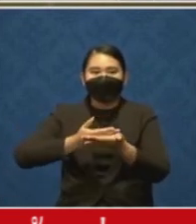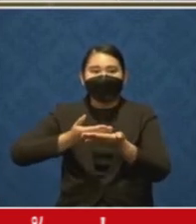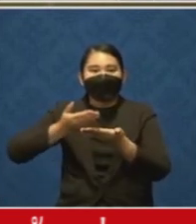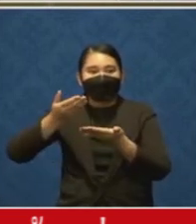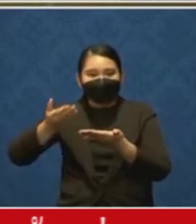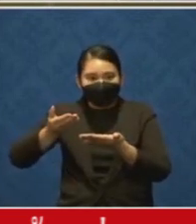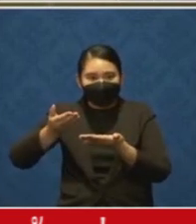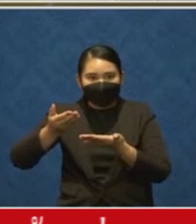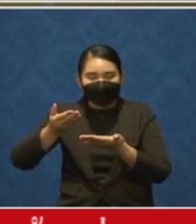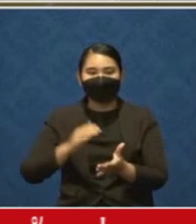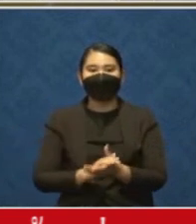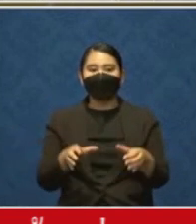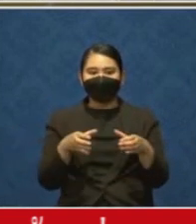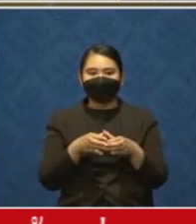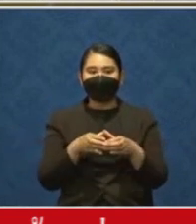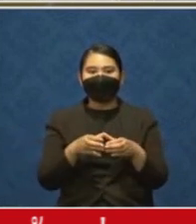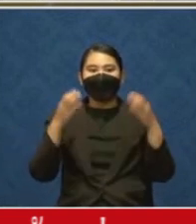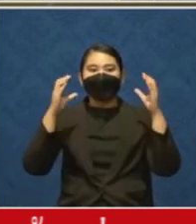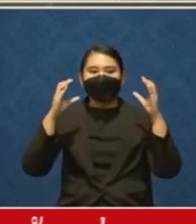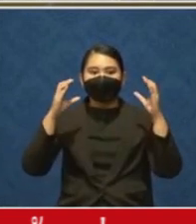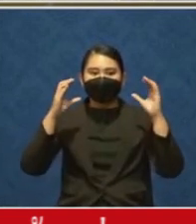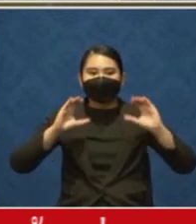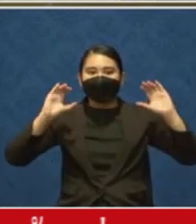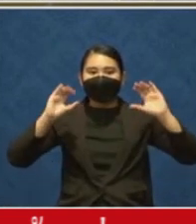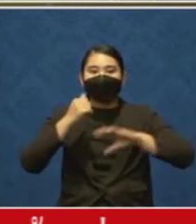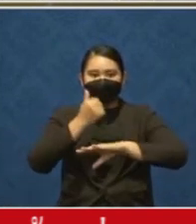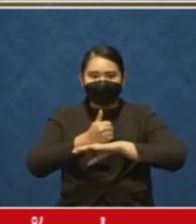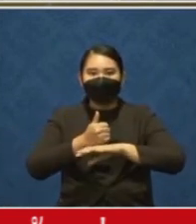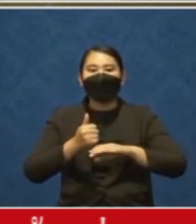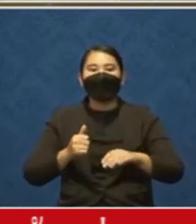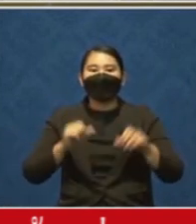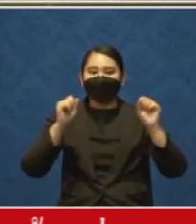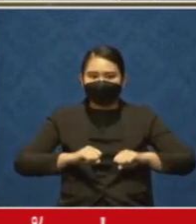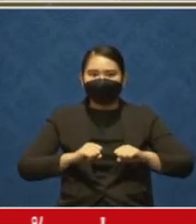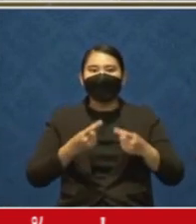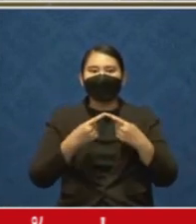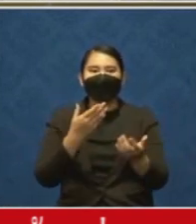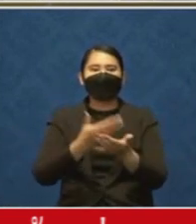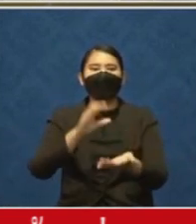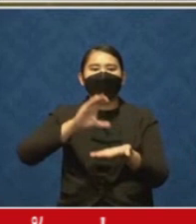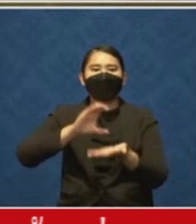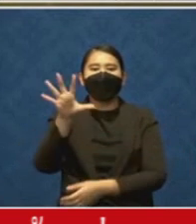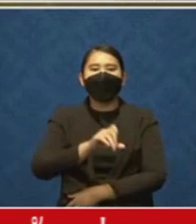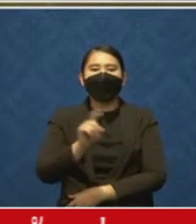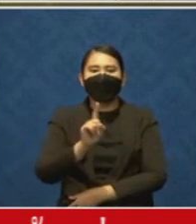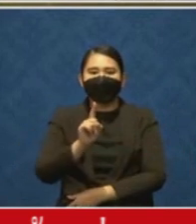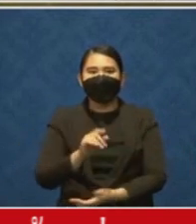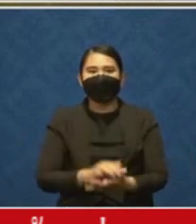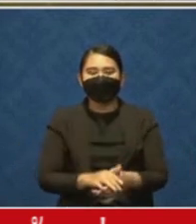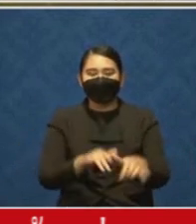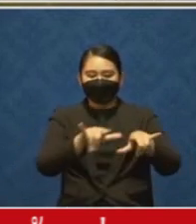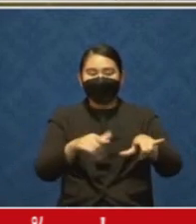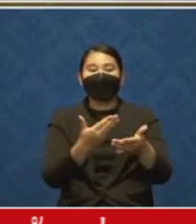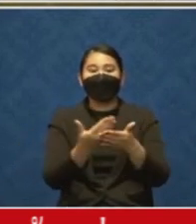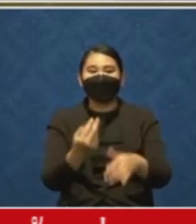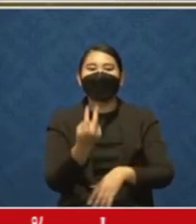จะจัดซื้อนะครับคณะรัฐมนตรีอนุมัติให้ซื้อ4ลำเนี่ยแต่งบประมาณที่เราจะไปจัดซื้อเรายังไม่มีเลยครับตั้งได้